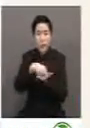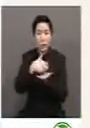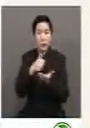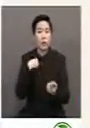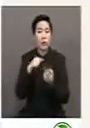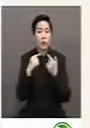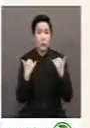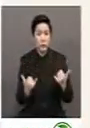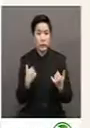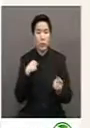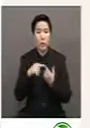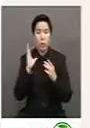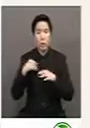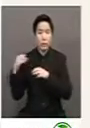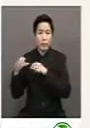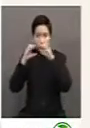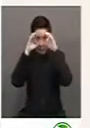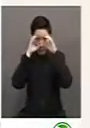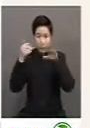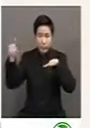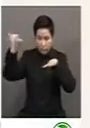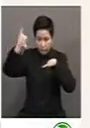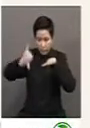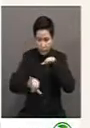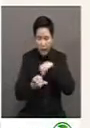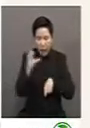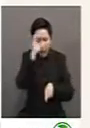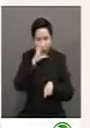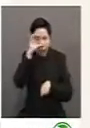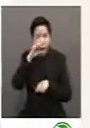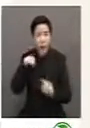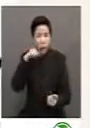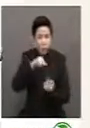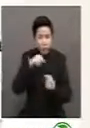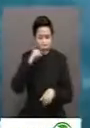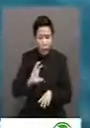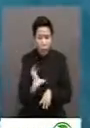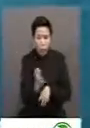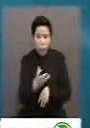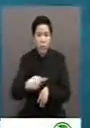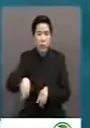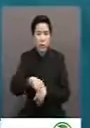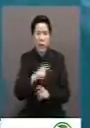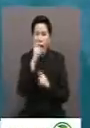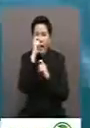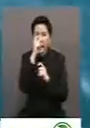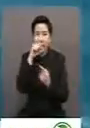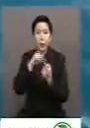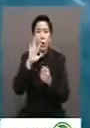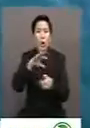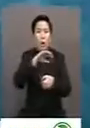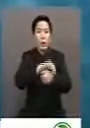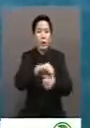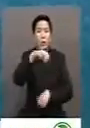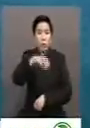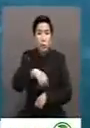หน่อยคุณผู้ชมเพราะว่านักประดาน้ำกำลังช่วยกันค้นหาบริเวณจุดน้ำวนและก็เป็นจุดที่อันตรายของเกาะเต่า